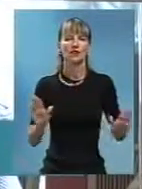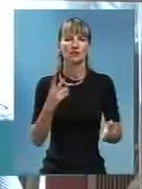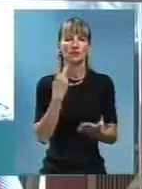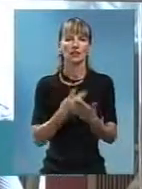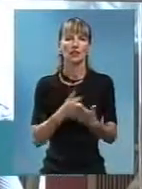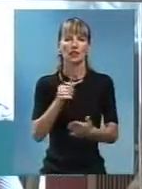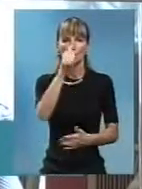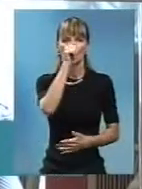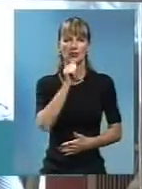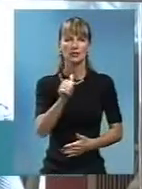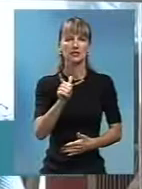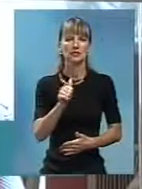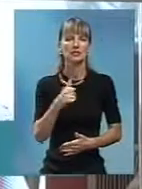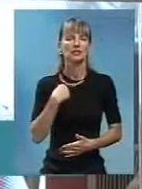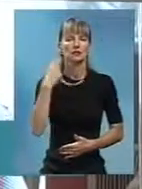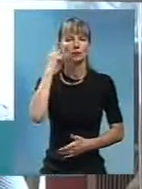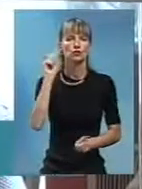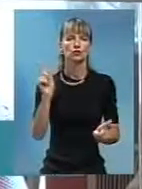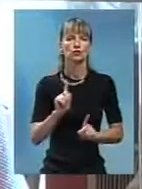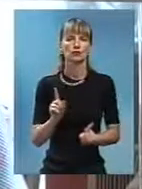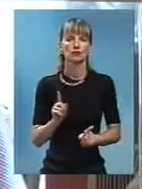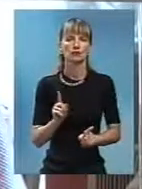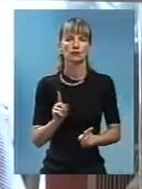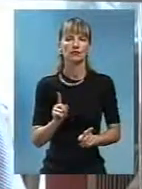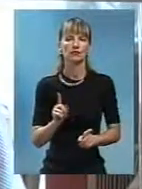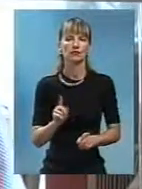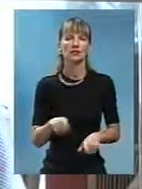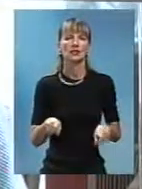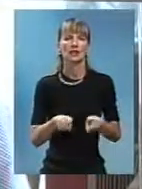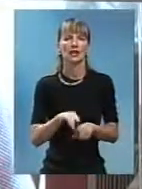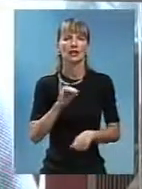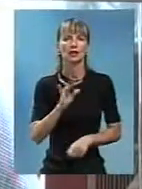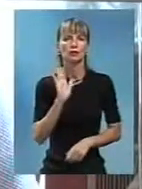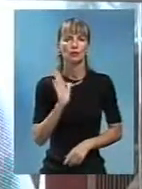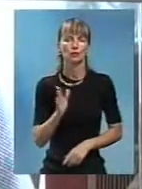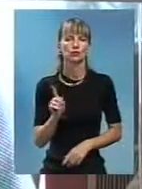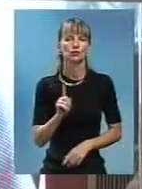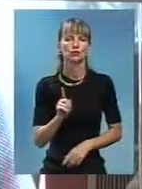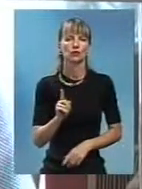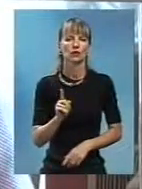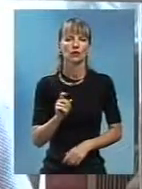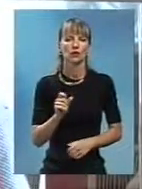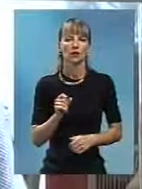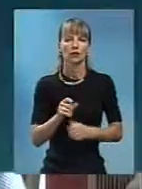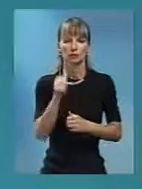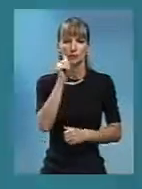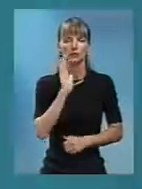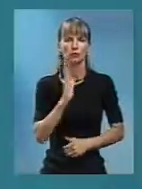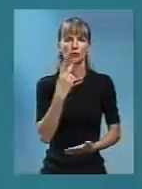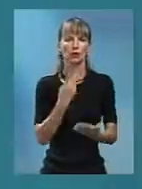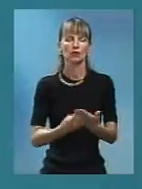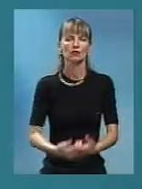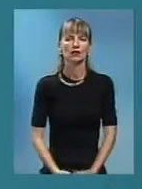на місяць. Я сподіваюся, що так воно і буде, що ми десь приблизно місяць будемо працювати.